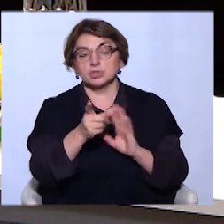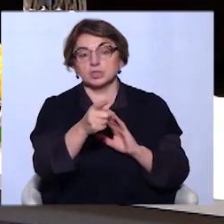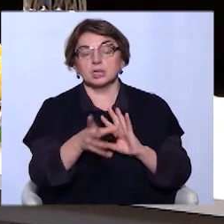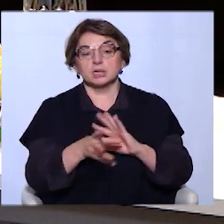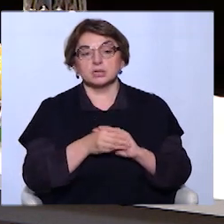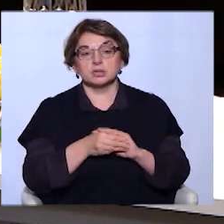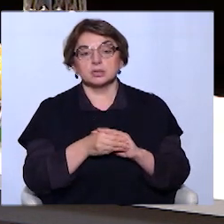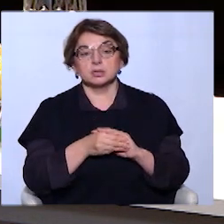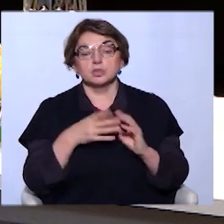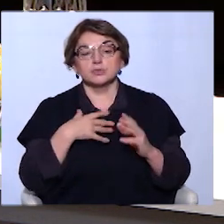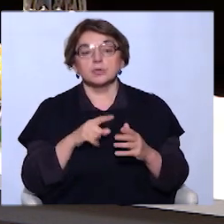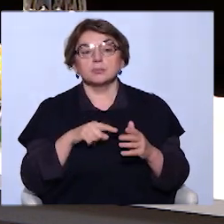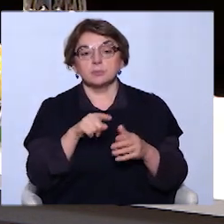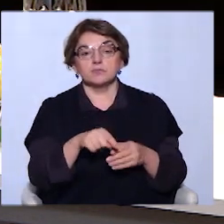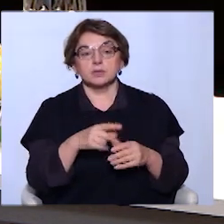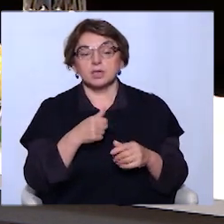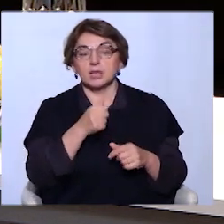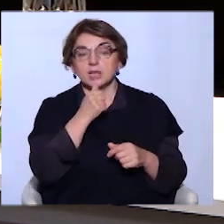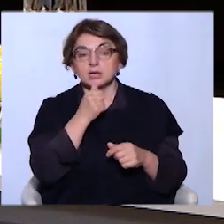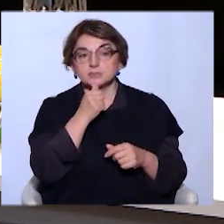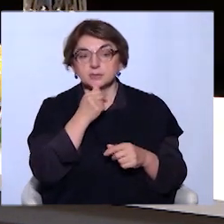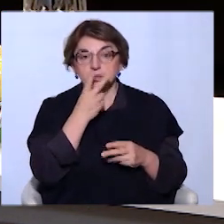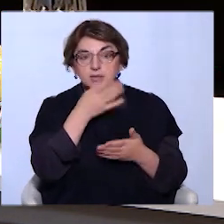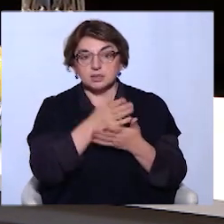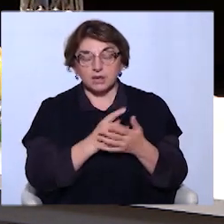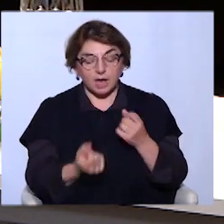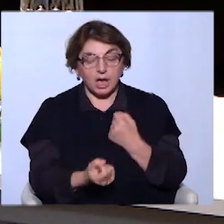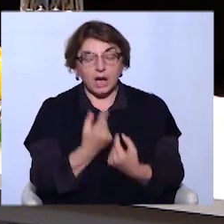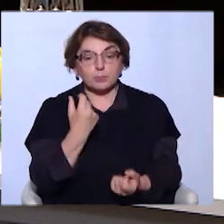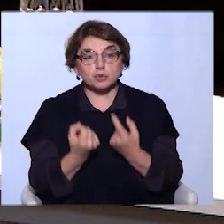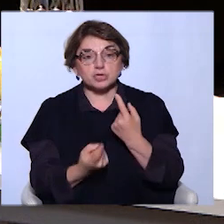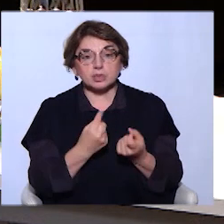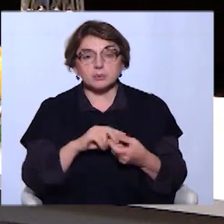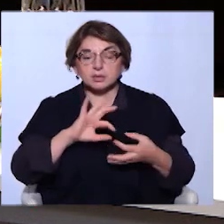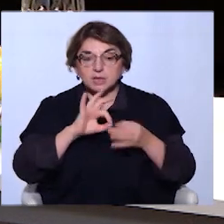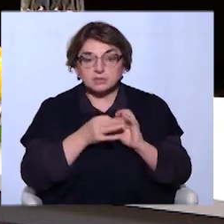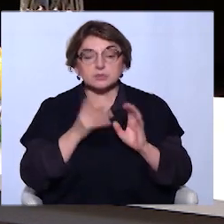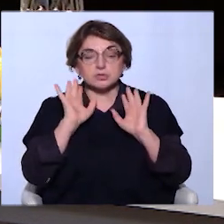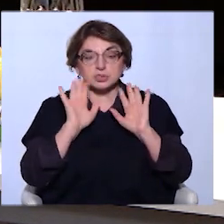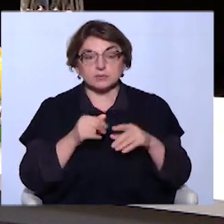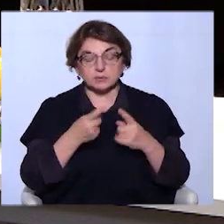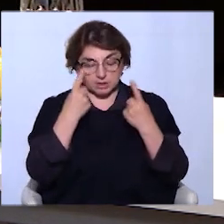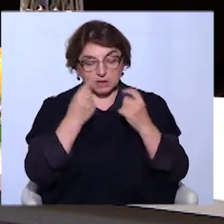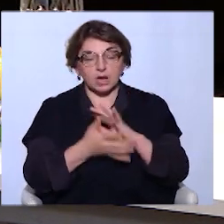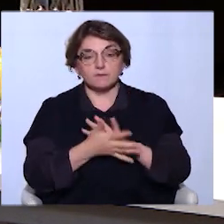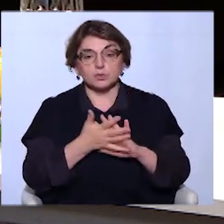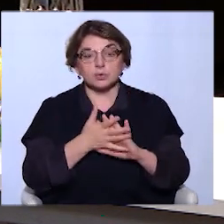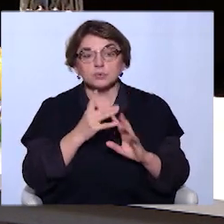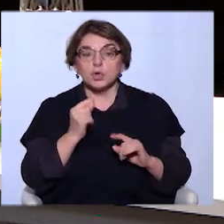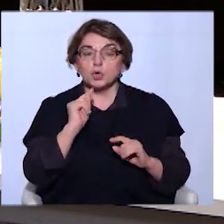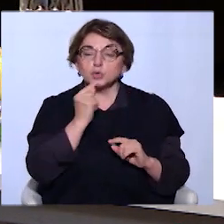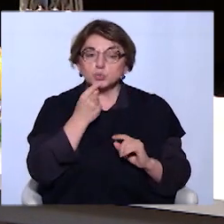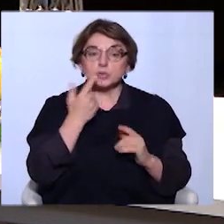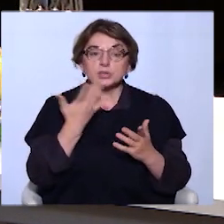ერთად. ჩვენ მივედით ექსპერიმენტული ნაწილით აღმოჩენებამდე. დასკვნების გაკეთება შეგვიძლია, რომ მჟავა რთული